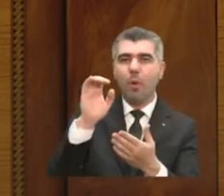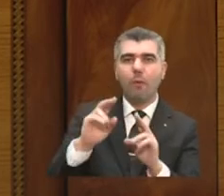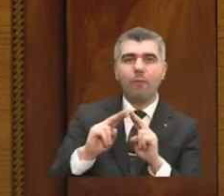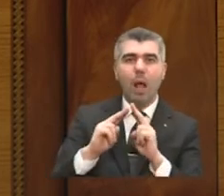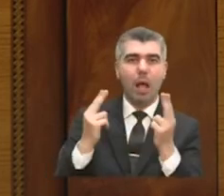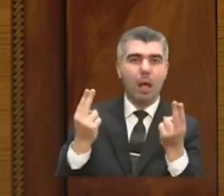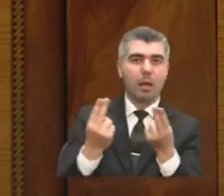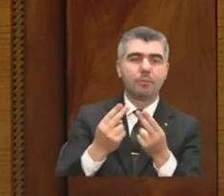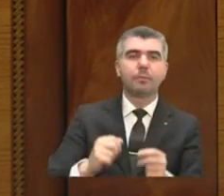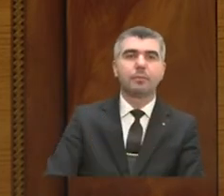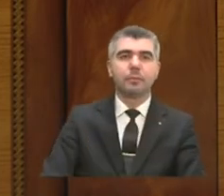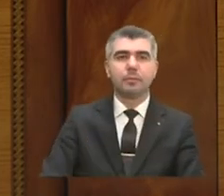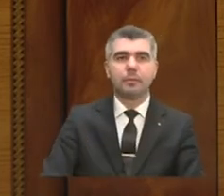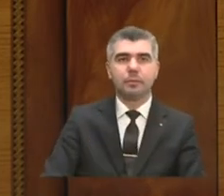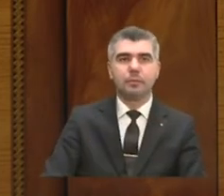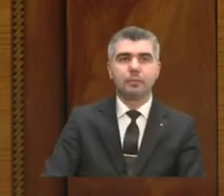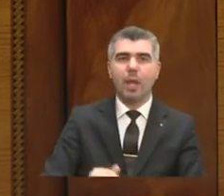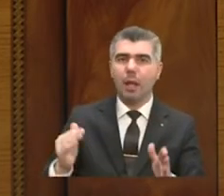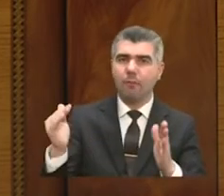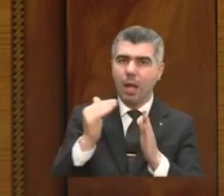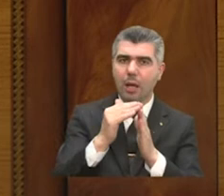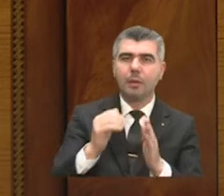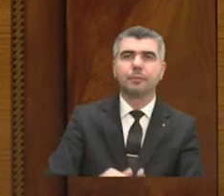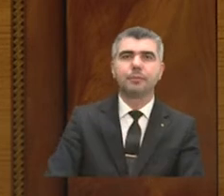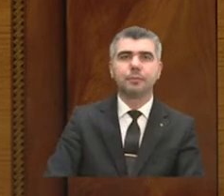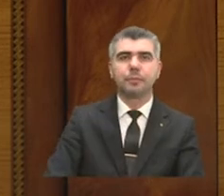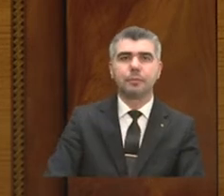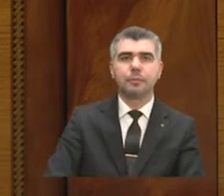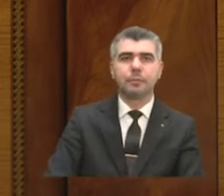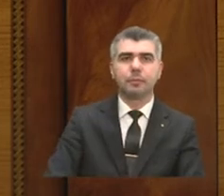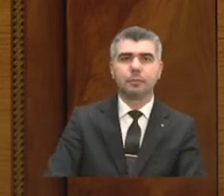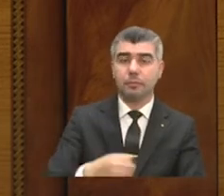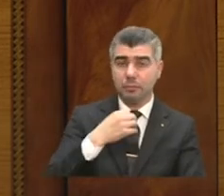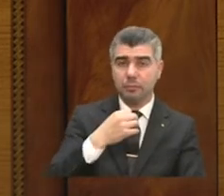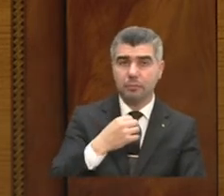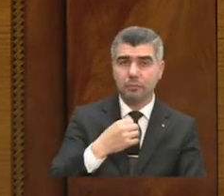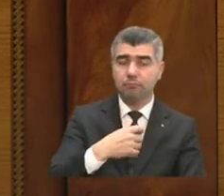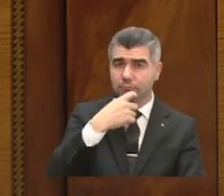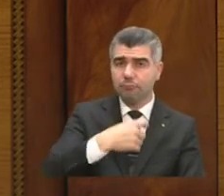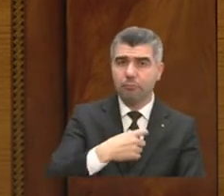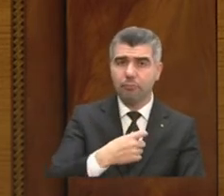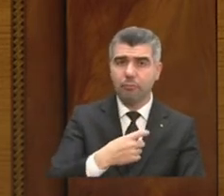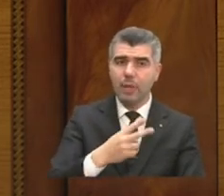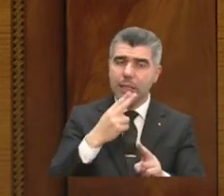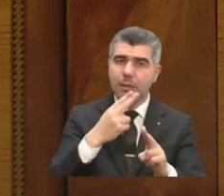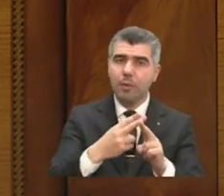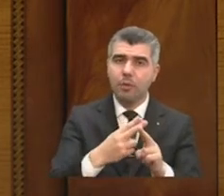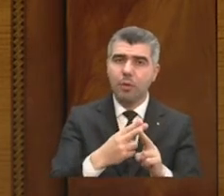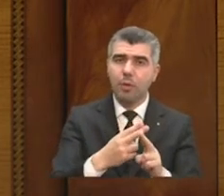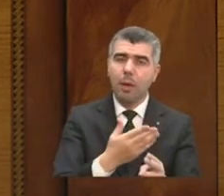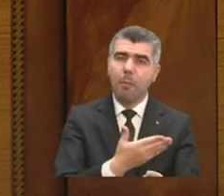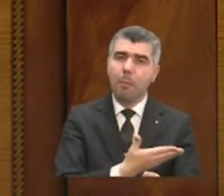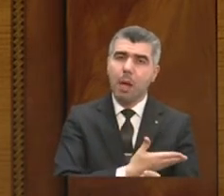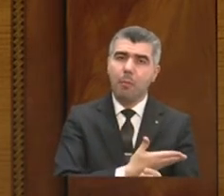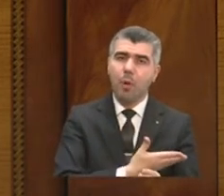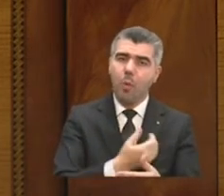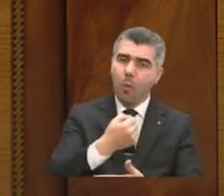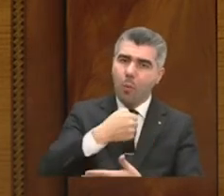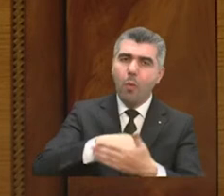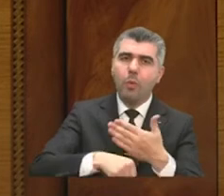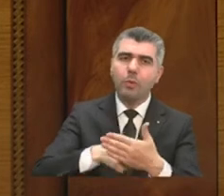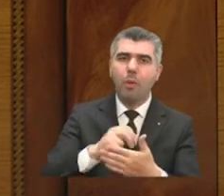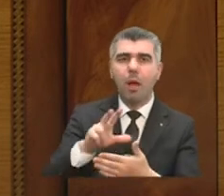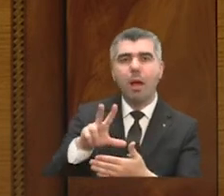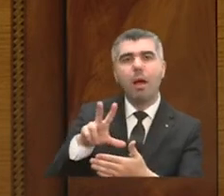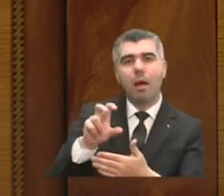largement saluées à l'échelle internationale. Je m'exprime enfin en tant que mère d'un fils, une mère qui ressent la